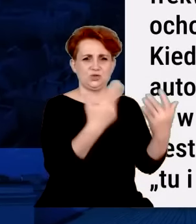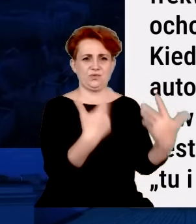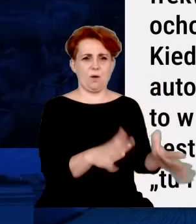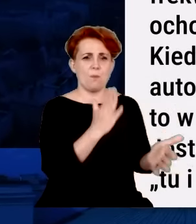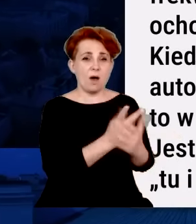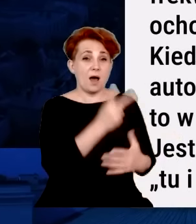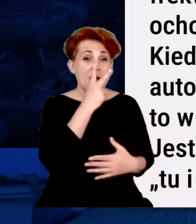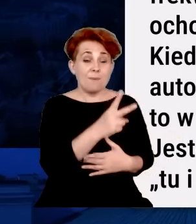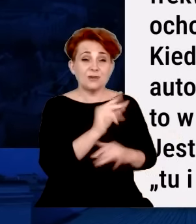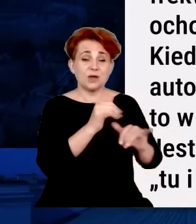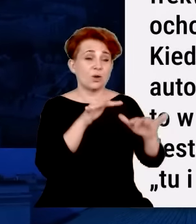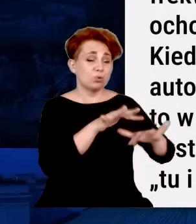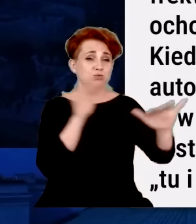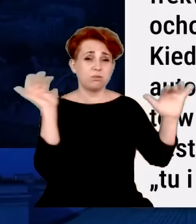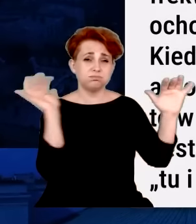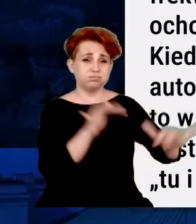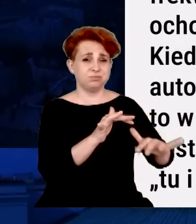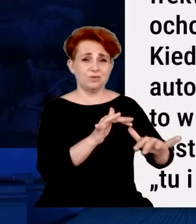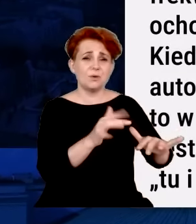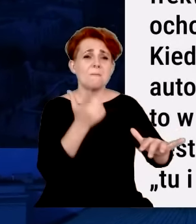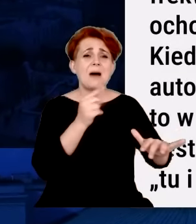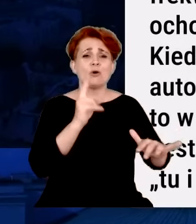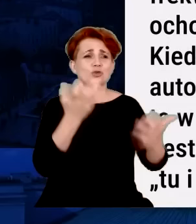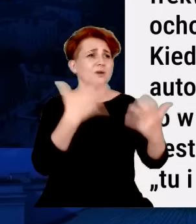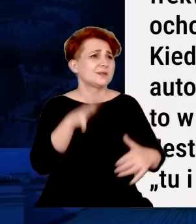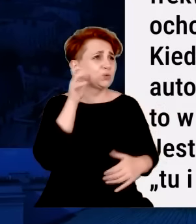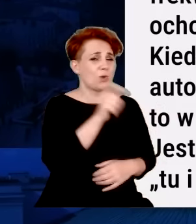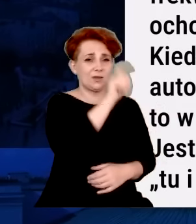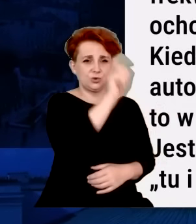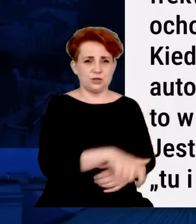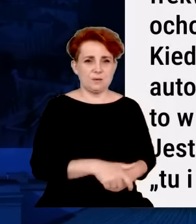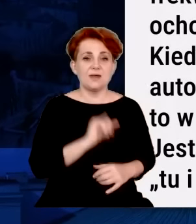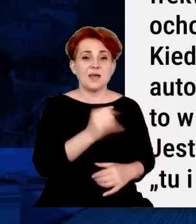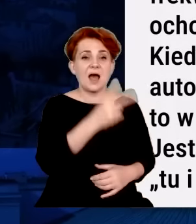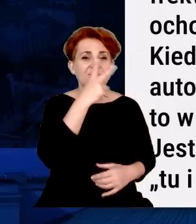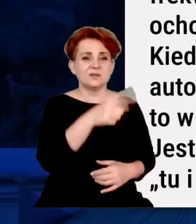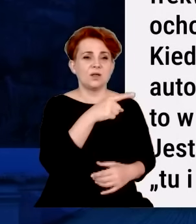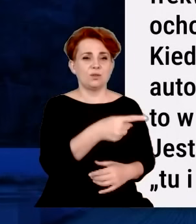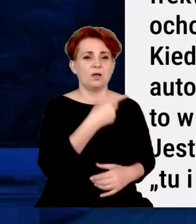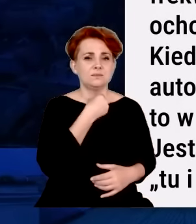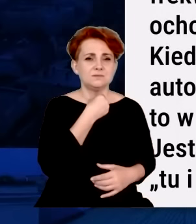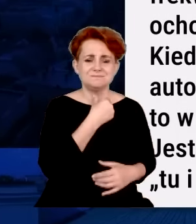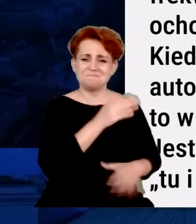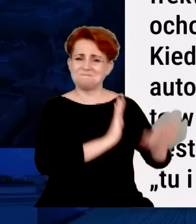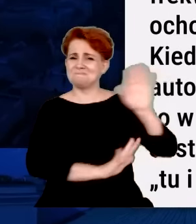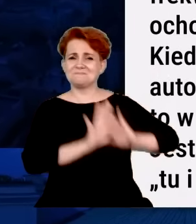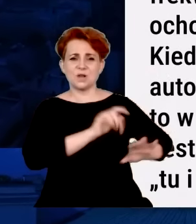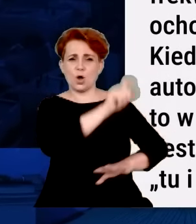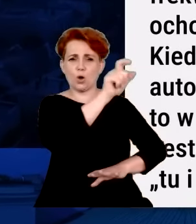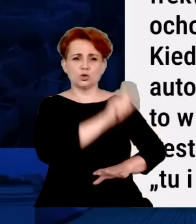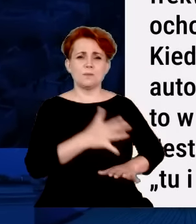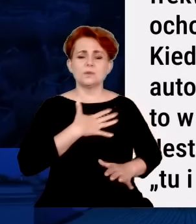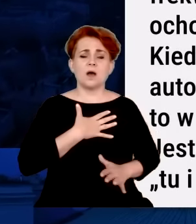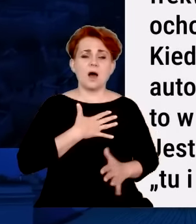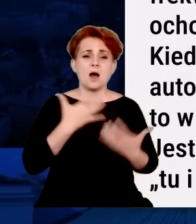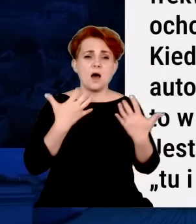na frekwencję tych sabatów, to mało kto ma ochotę ciebie słuchać. Kiedy widzę tą odrażającą personę, to automatycznie mam ochotę